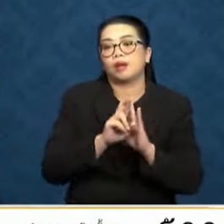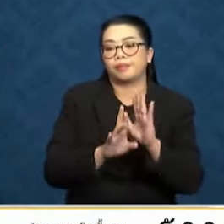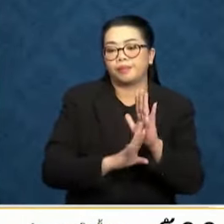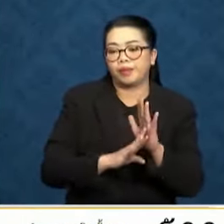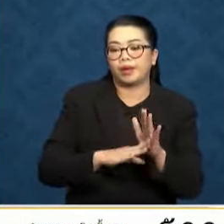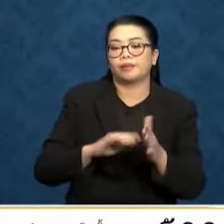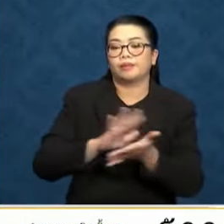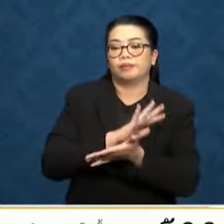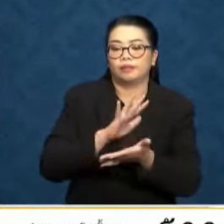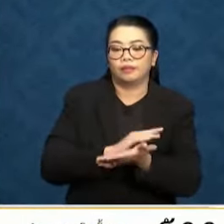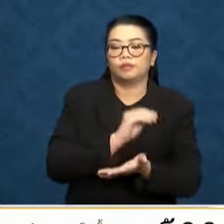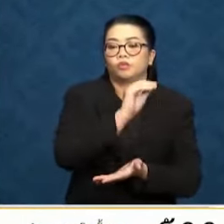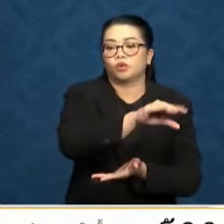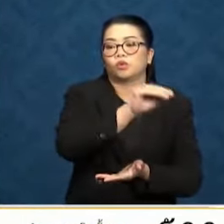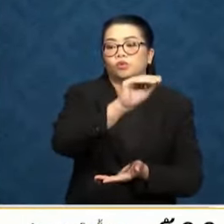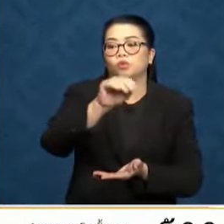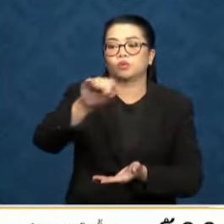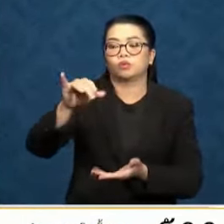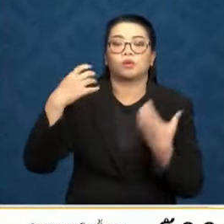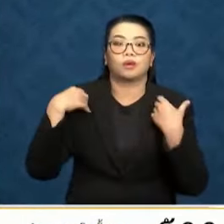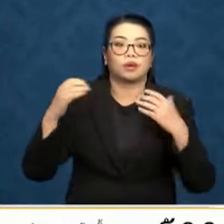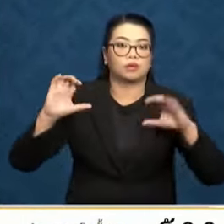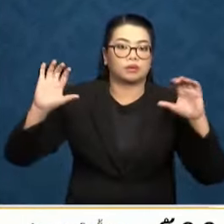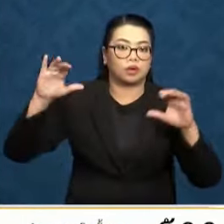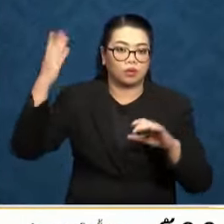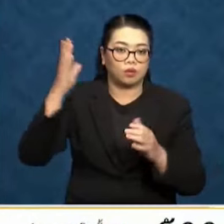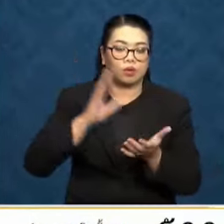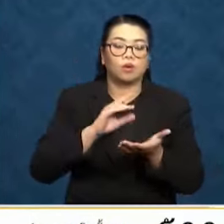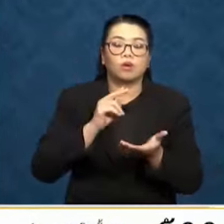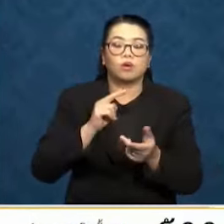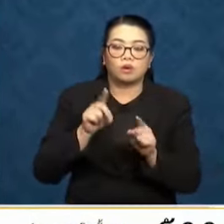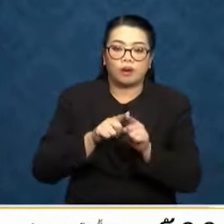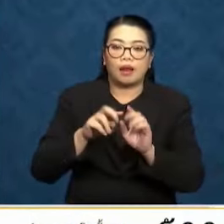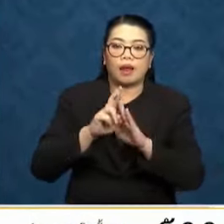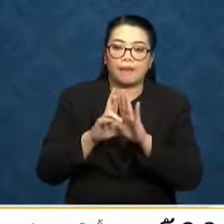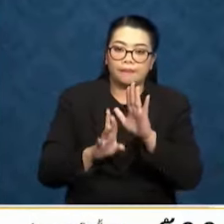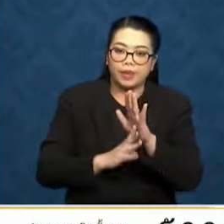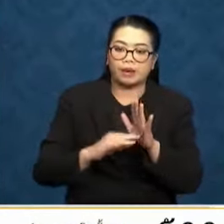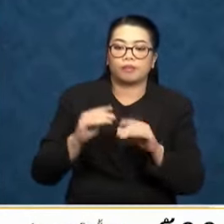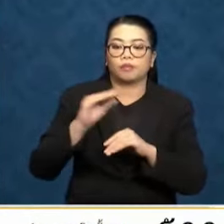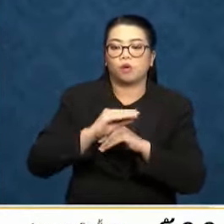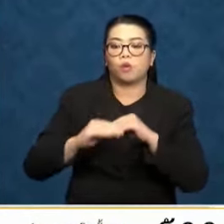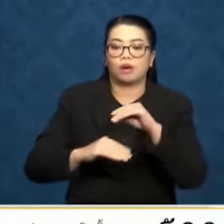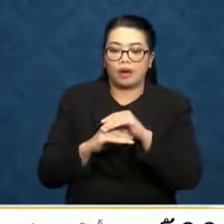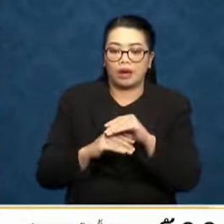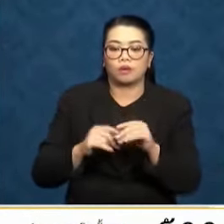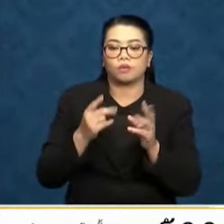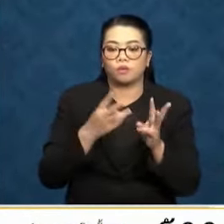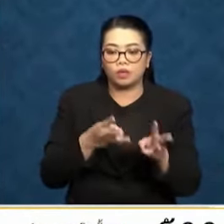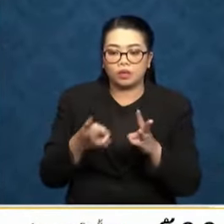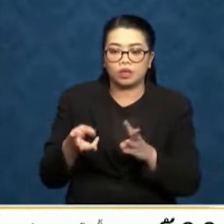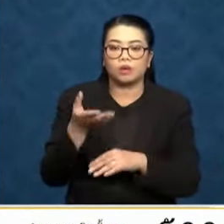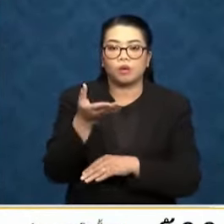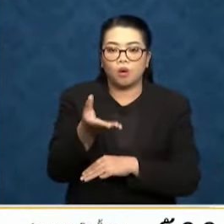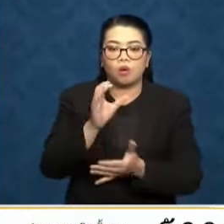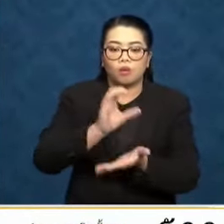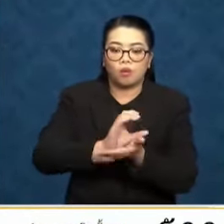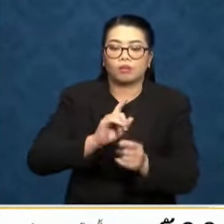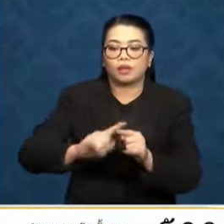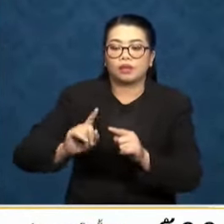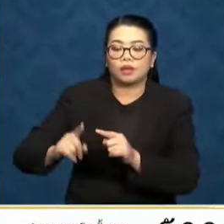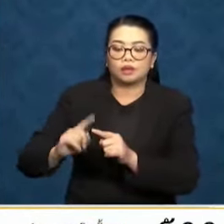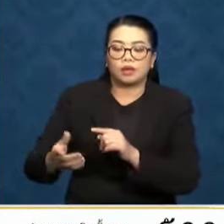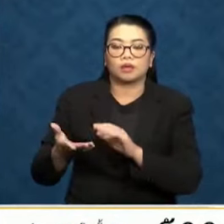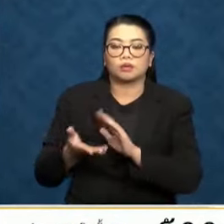เอกสารไปที่หน่วยงานราชการไหนก่อนก็ทำให้เรียบร้อยค่ะก่อนที่จะทำคำของบประมาณเสร็จ